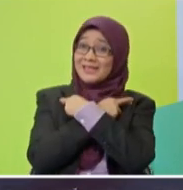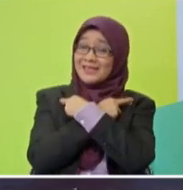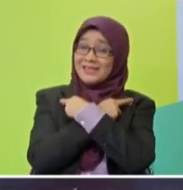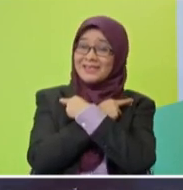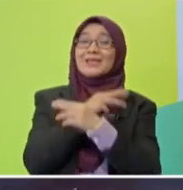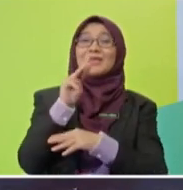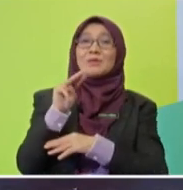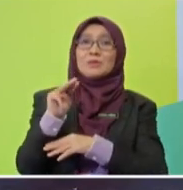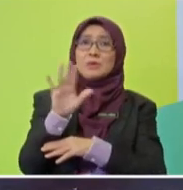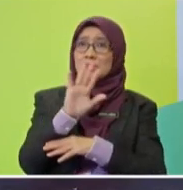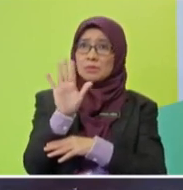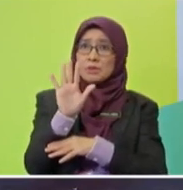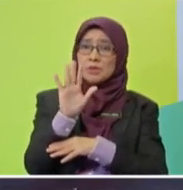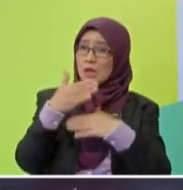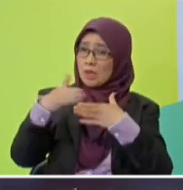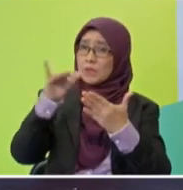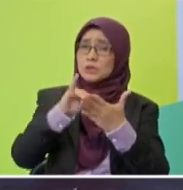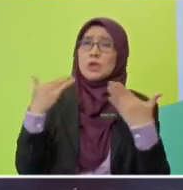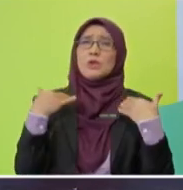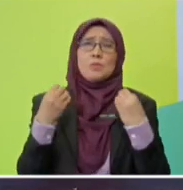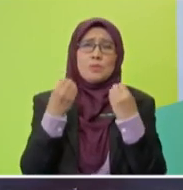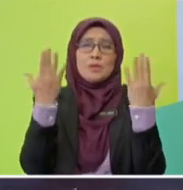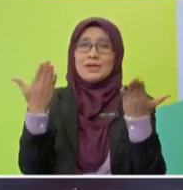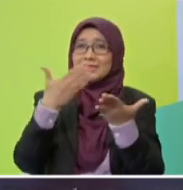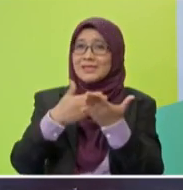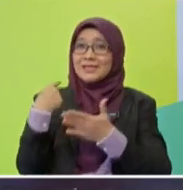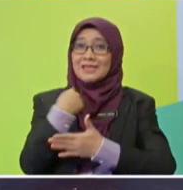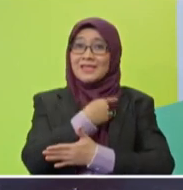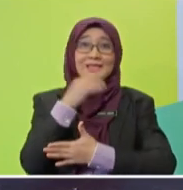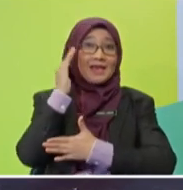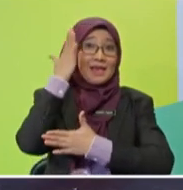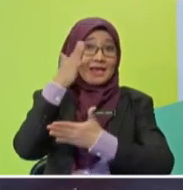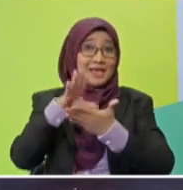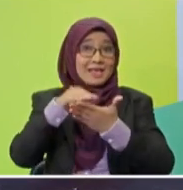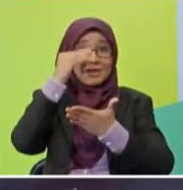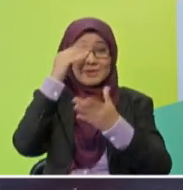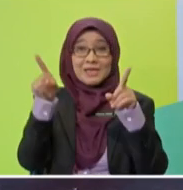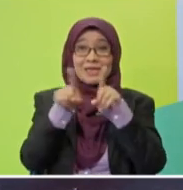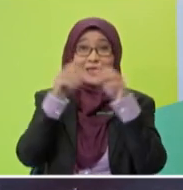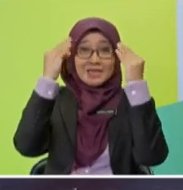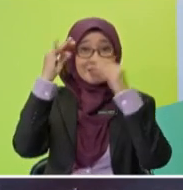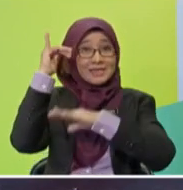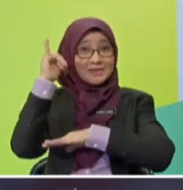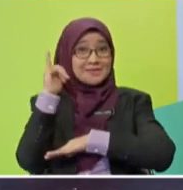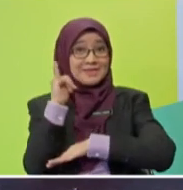jangan kemana-mana selepas ini ada banyak lagi pembelajaran yang menarik bersama dengan